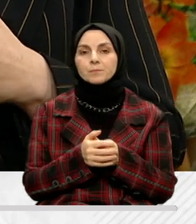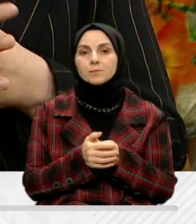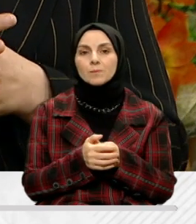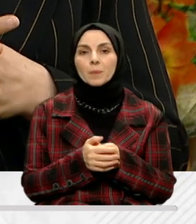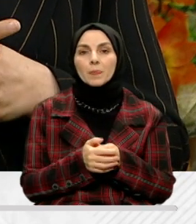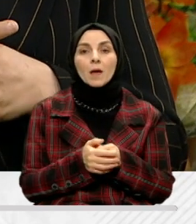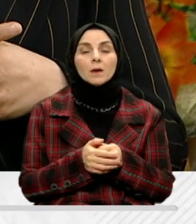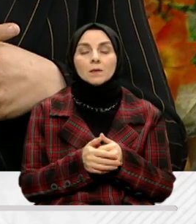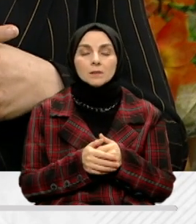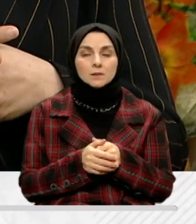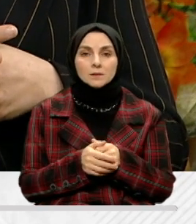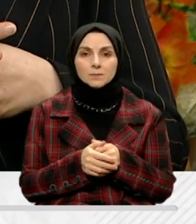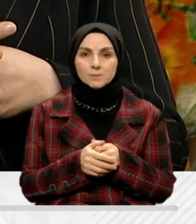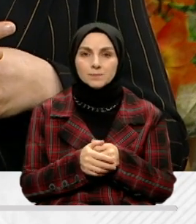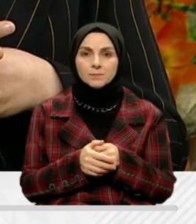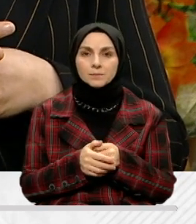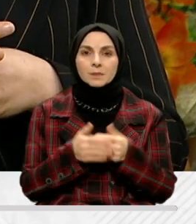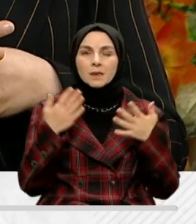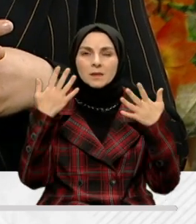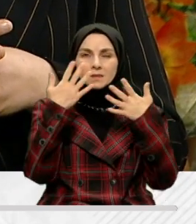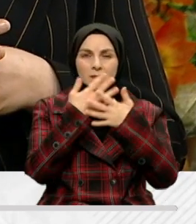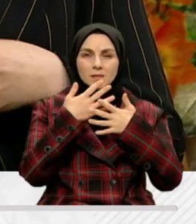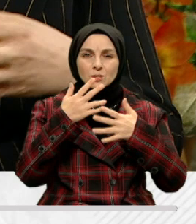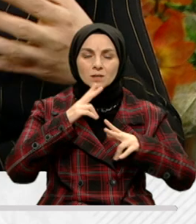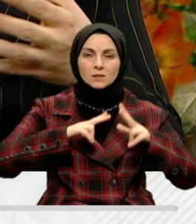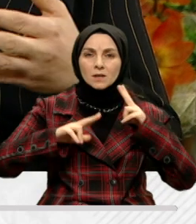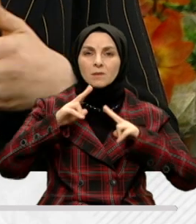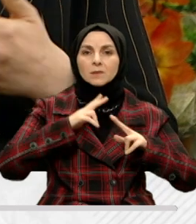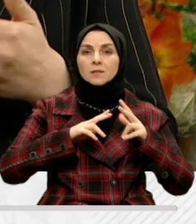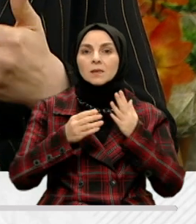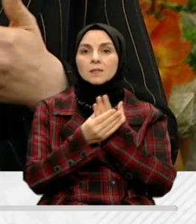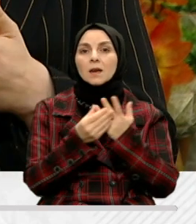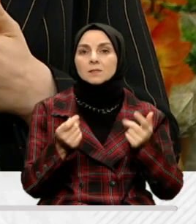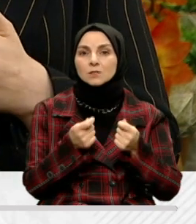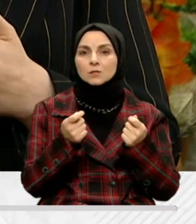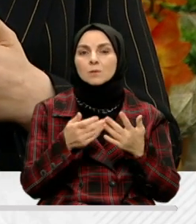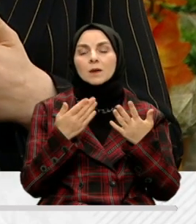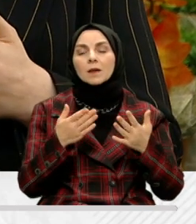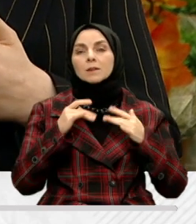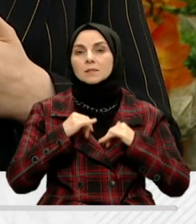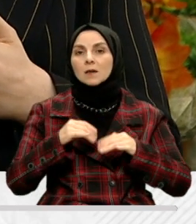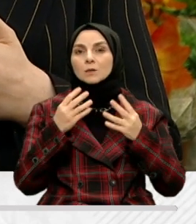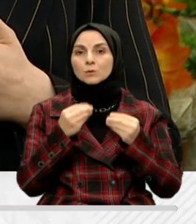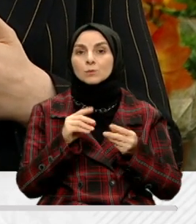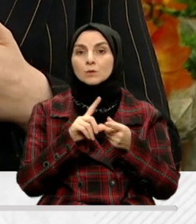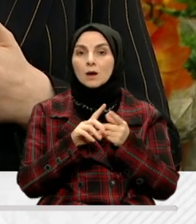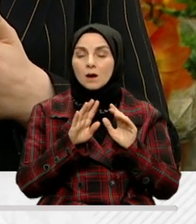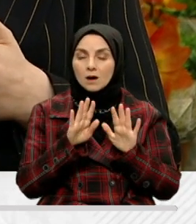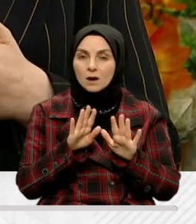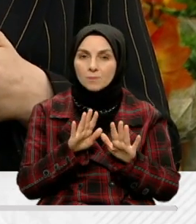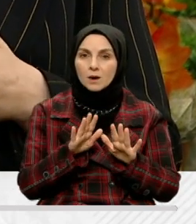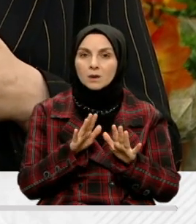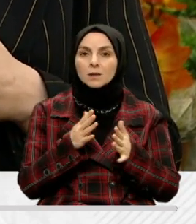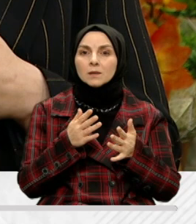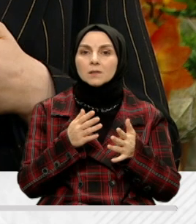Kesinlikle. Pijamalarla ders çalışmak çocuğa rahatla ama bilgiyi uzun hafızaya nasıl atacaksın? Pijama